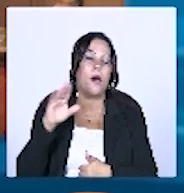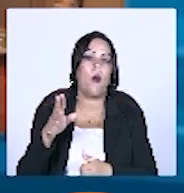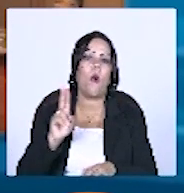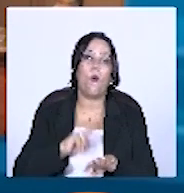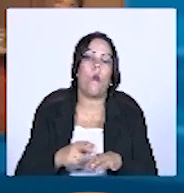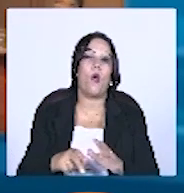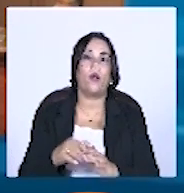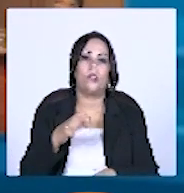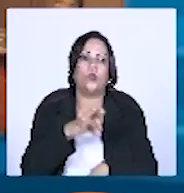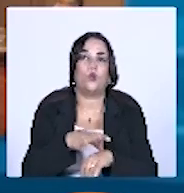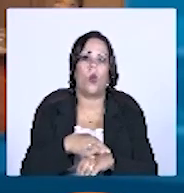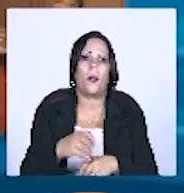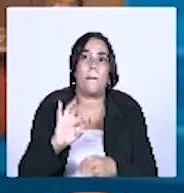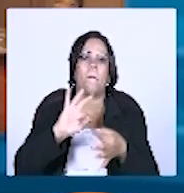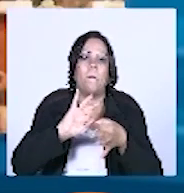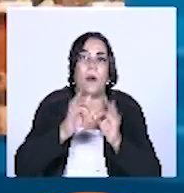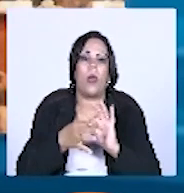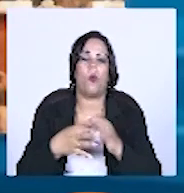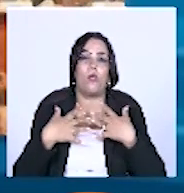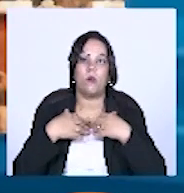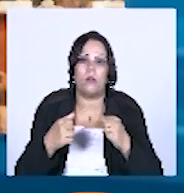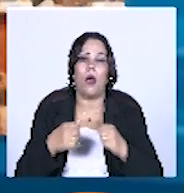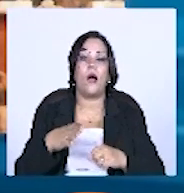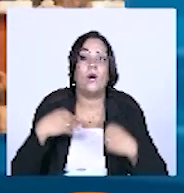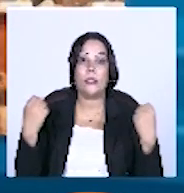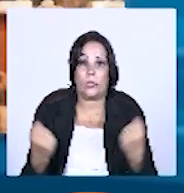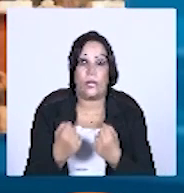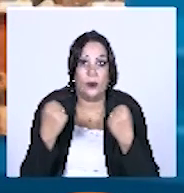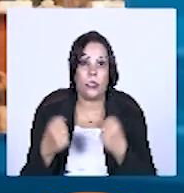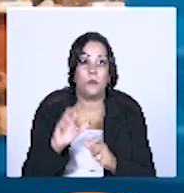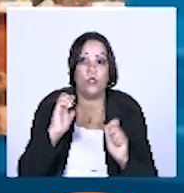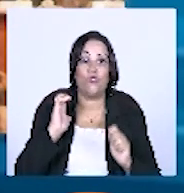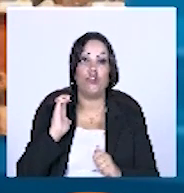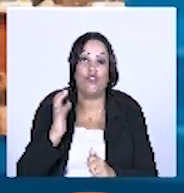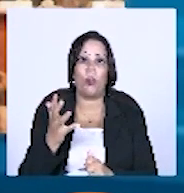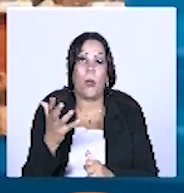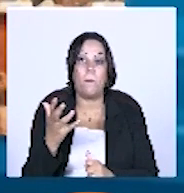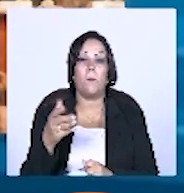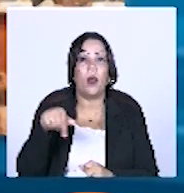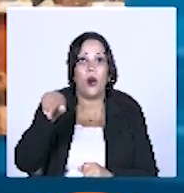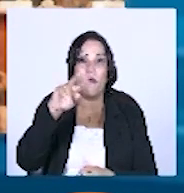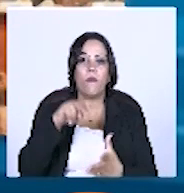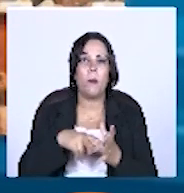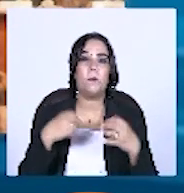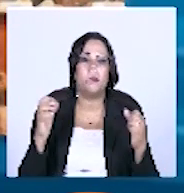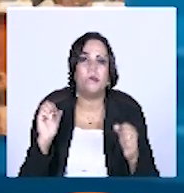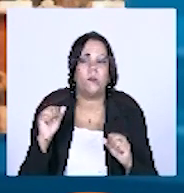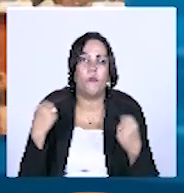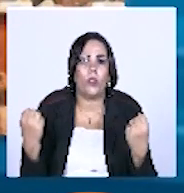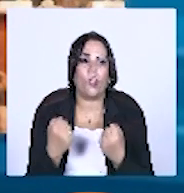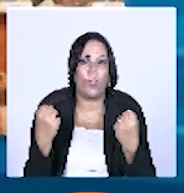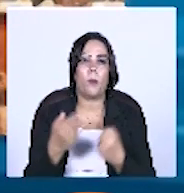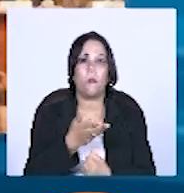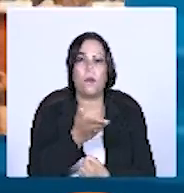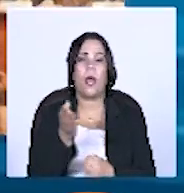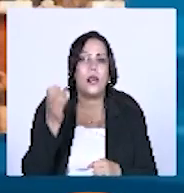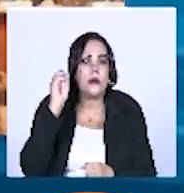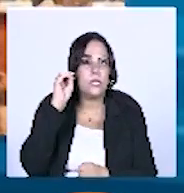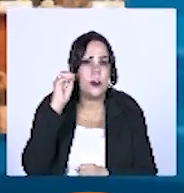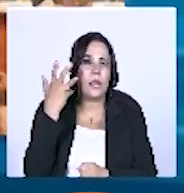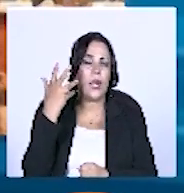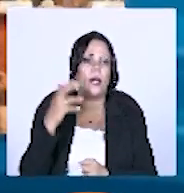وغيره تدريب الشباب على المهارات من خلال مؤسسات المجتمع المدني بيدربوا الشباب دول على